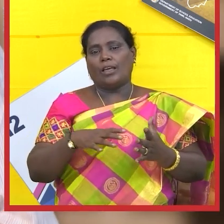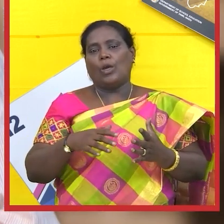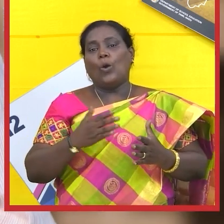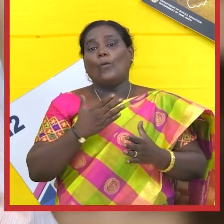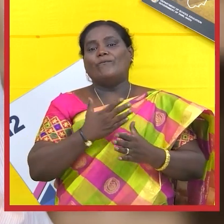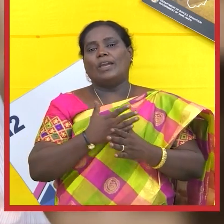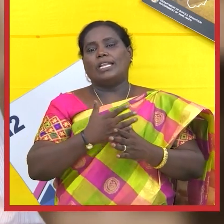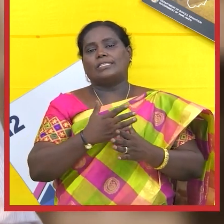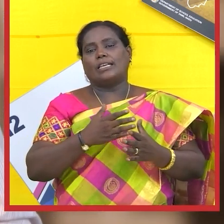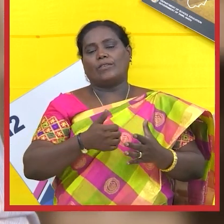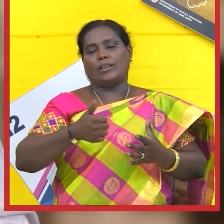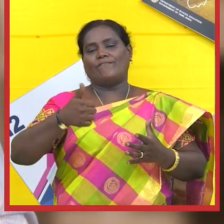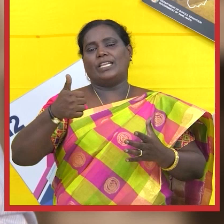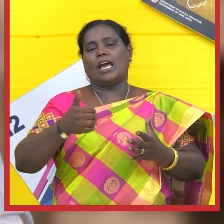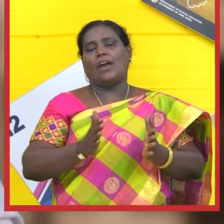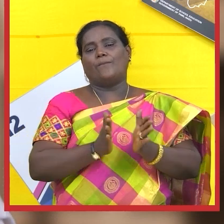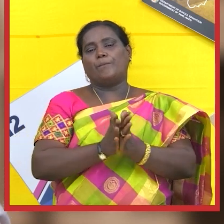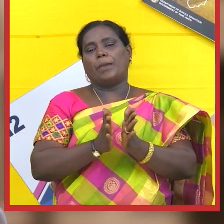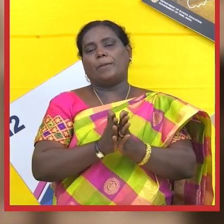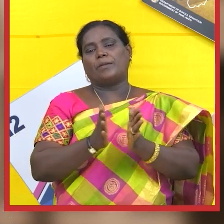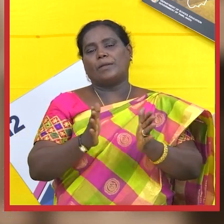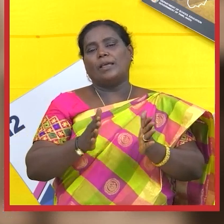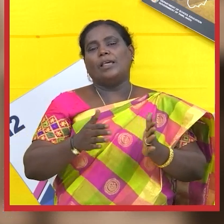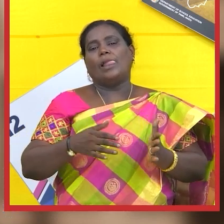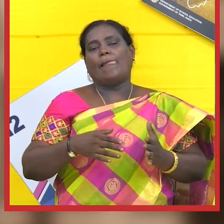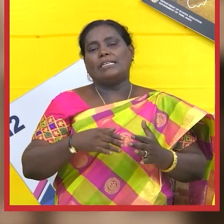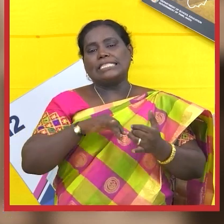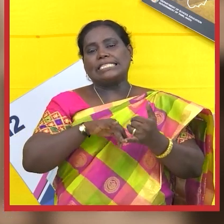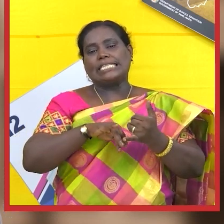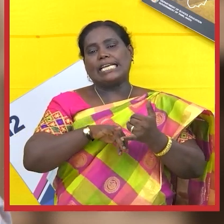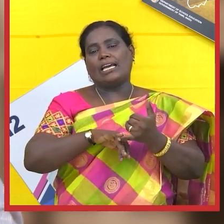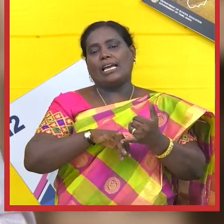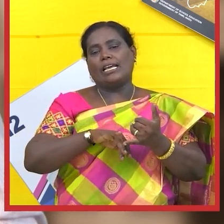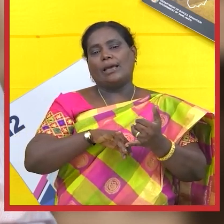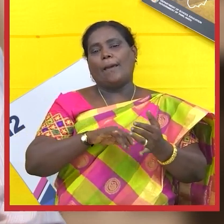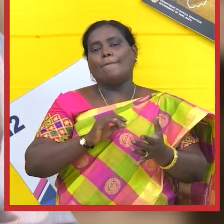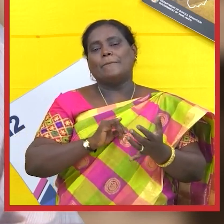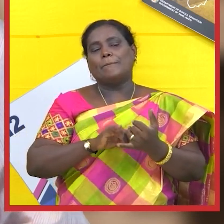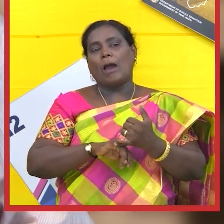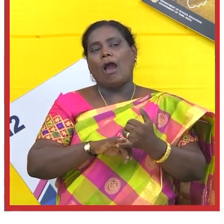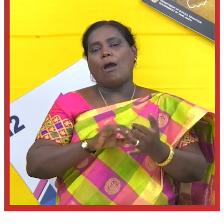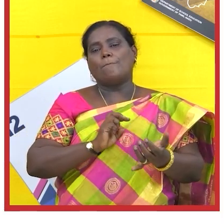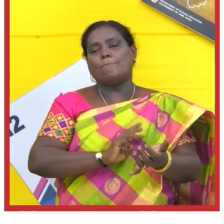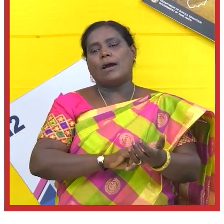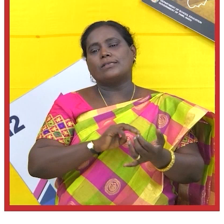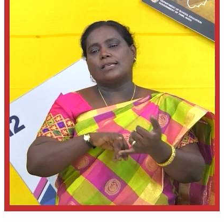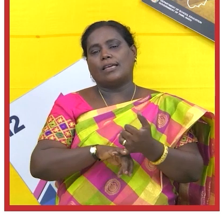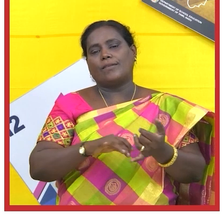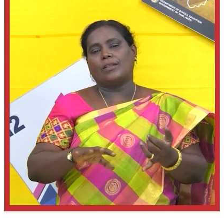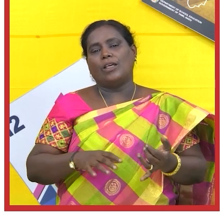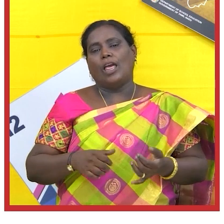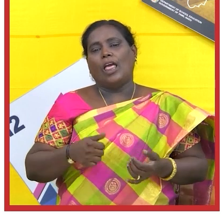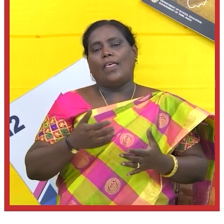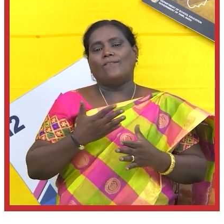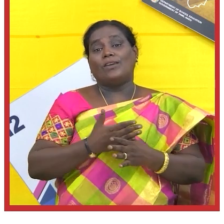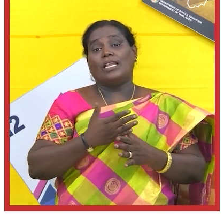ஒரு விழா தான் மே தின விழா. அந்த விழாவை ஏற்பாடு செய்தவர் திரு மா சிங்காரவேலர். அது மட்டுமல்ல,